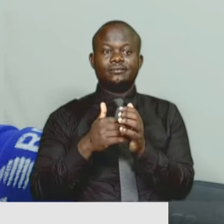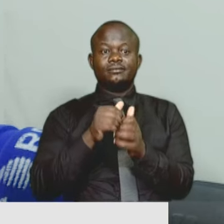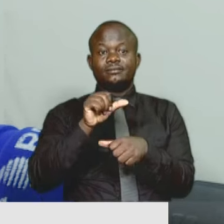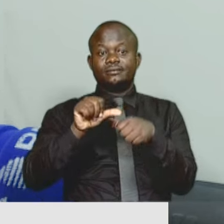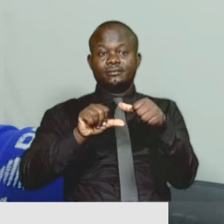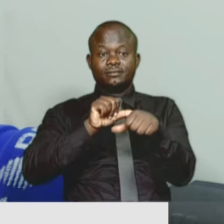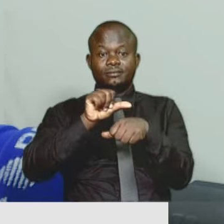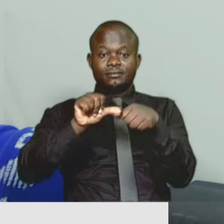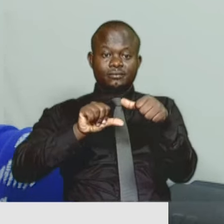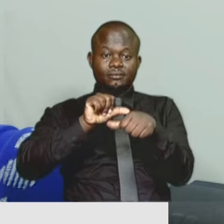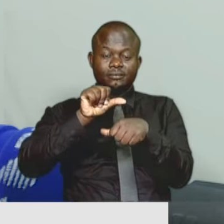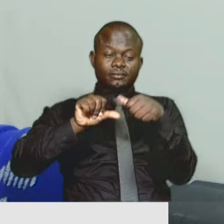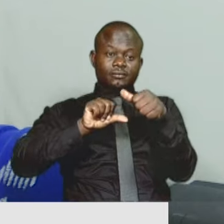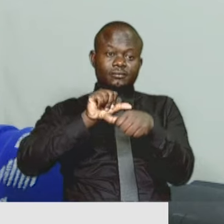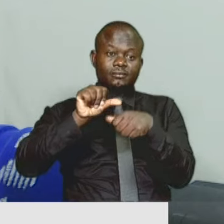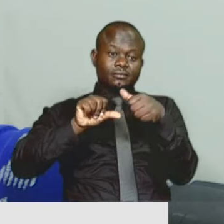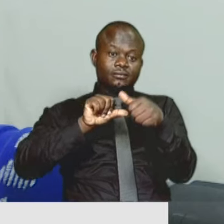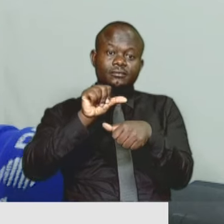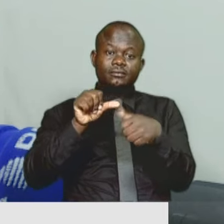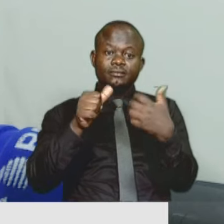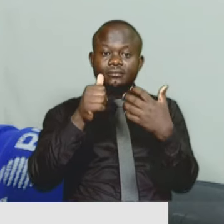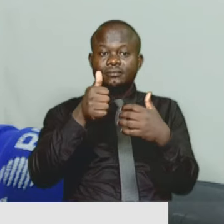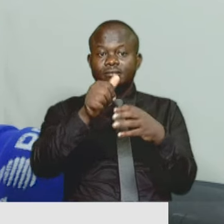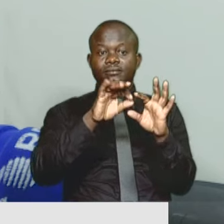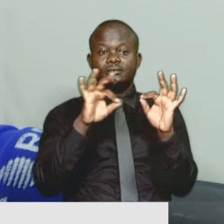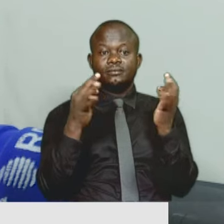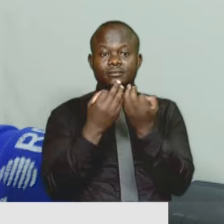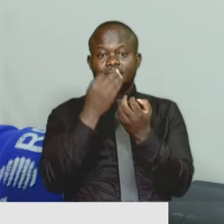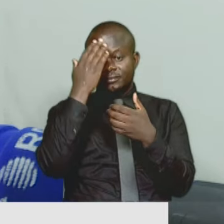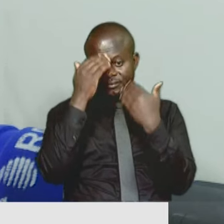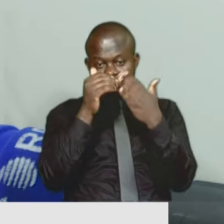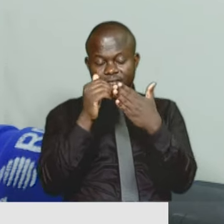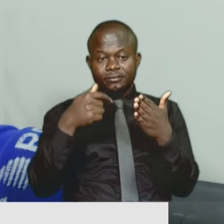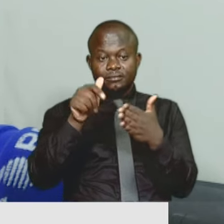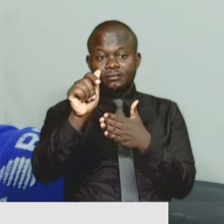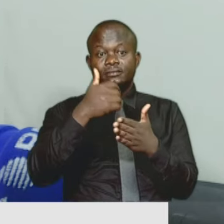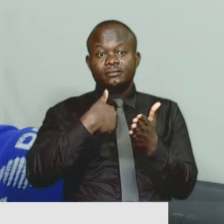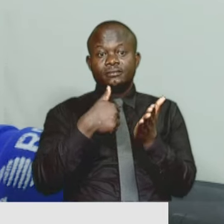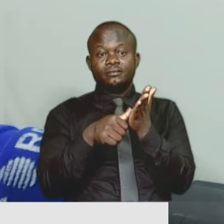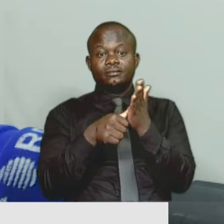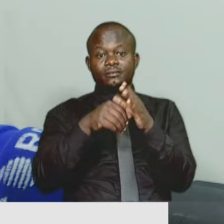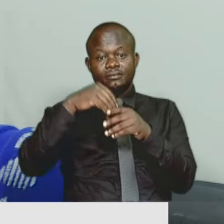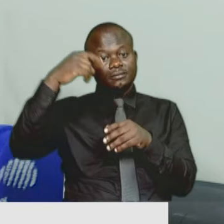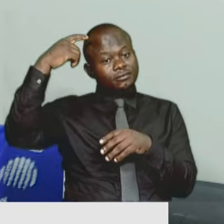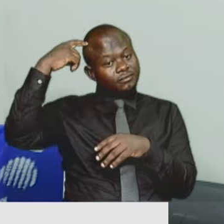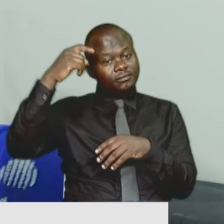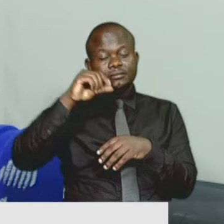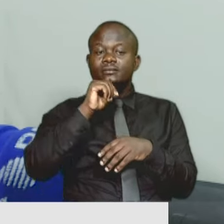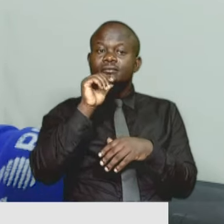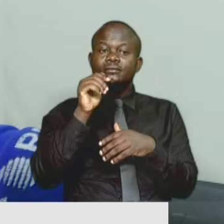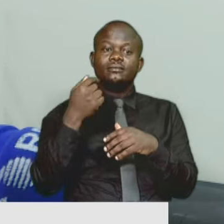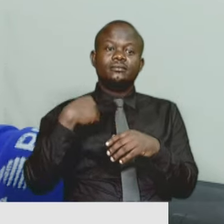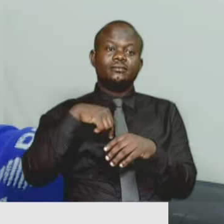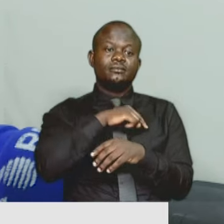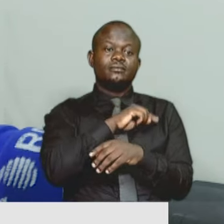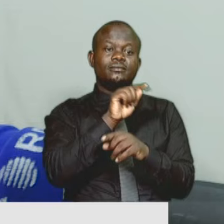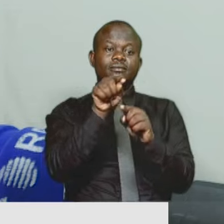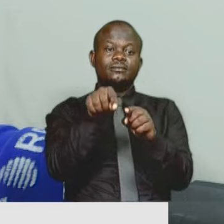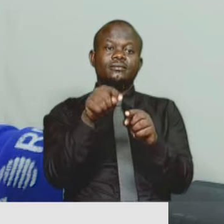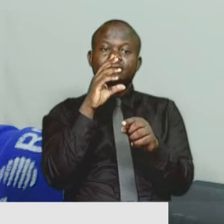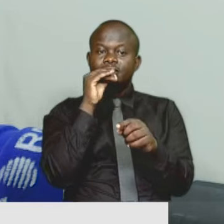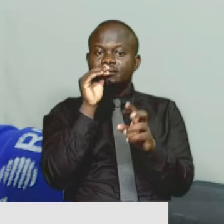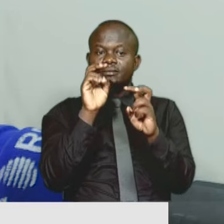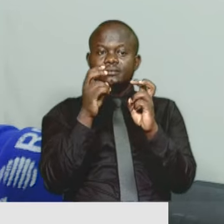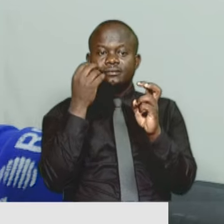kubyerekeye ayo mafamiye kubera baba barahungabanye ntabwo turimo kuvuga ngo